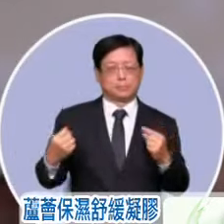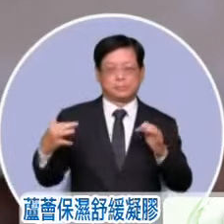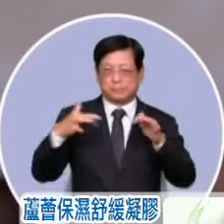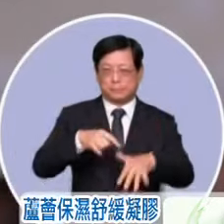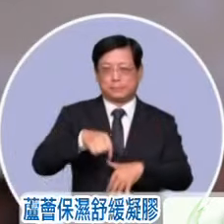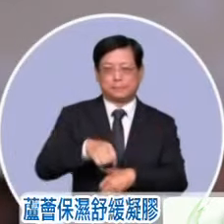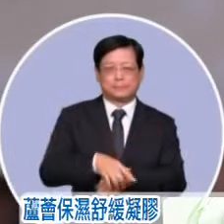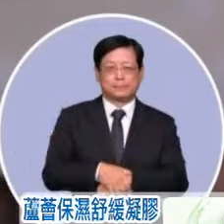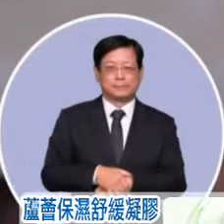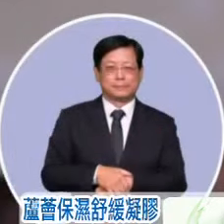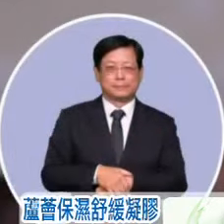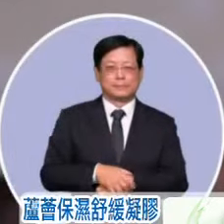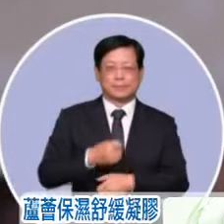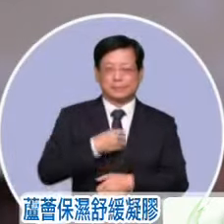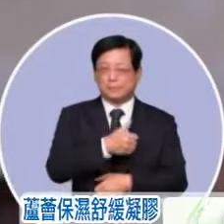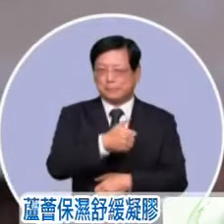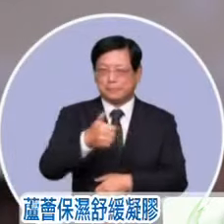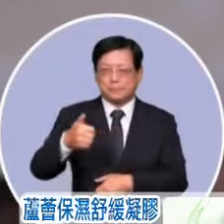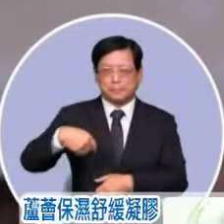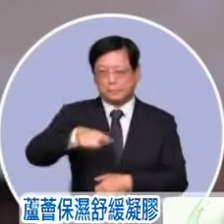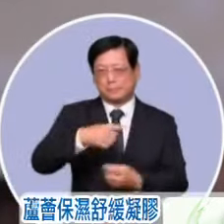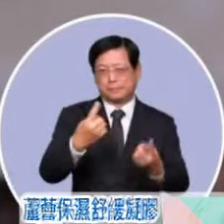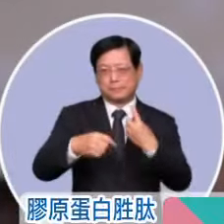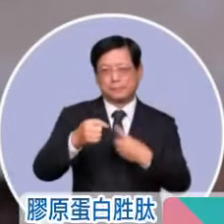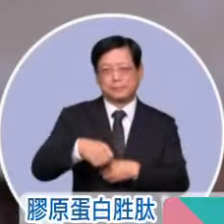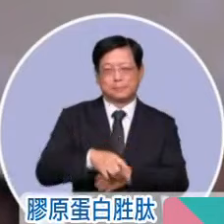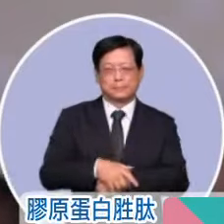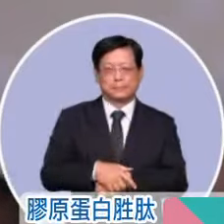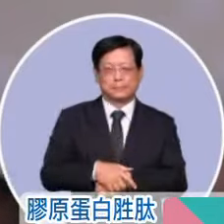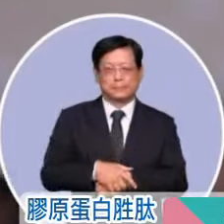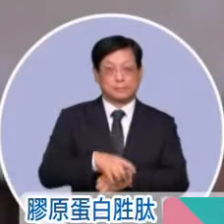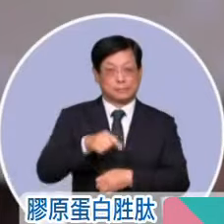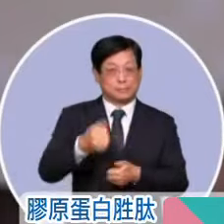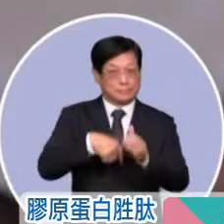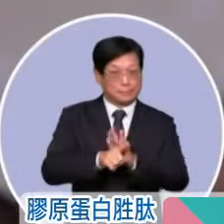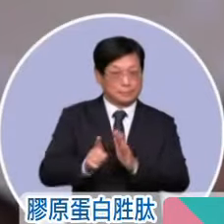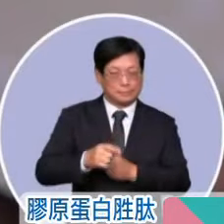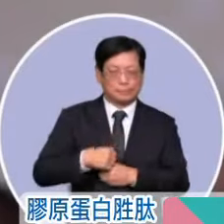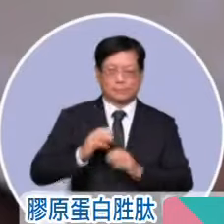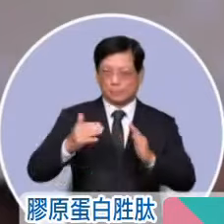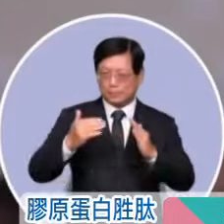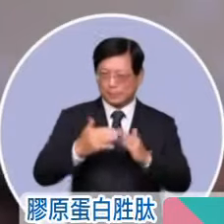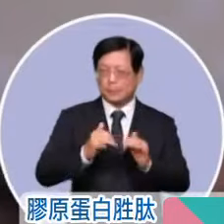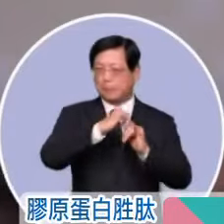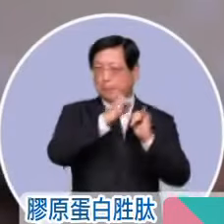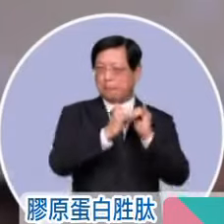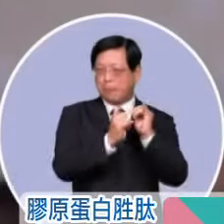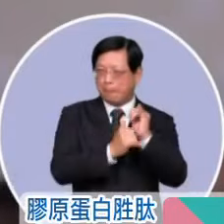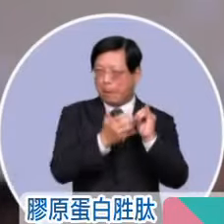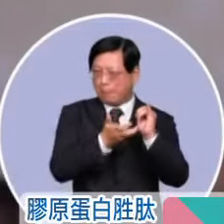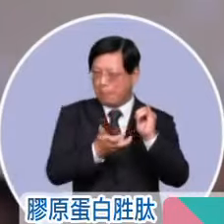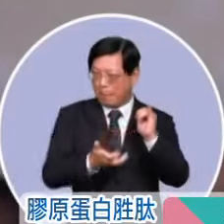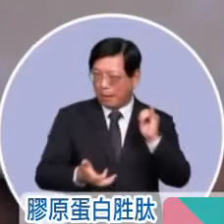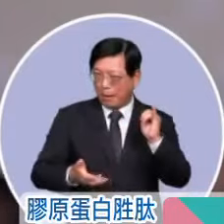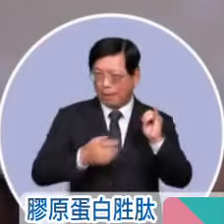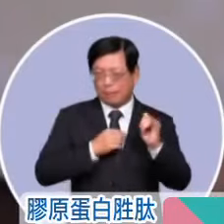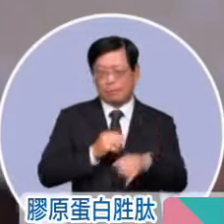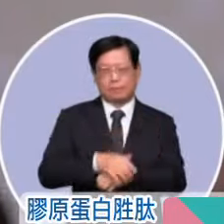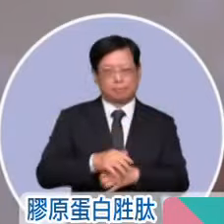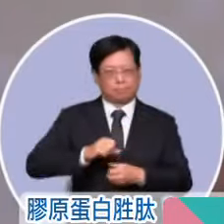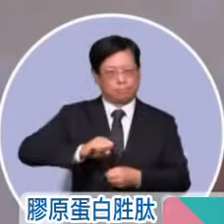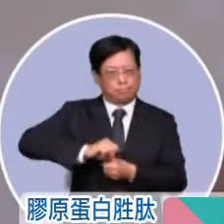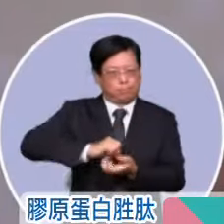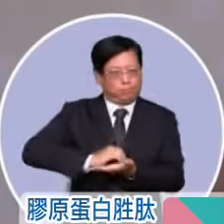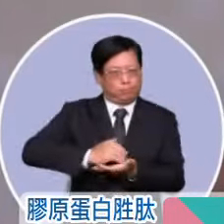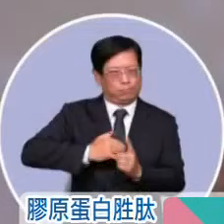哎，五二零到十月十号才几天啊，不到五个月，那你现在就一副被美中